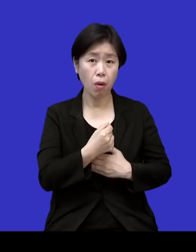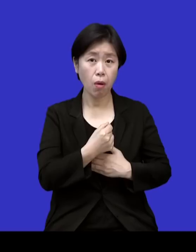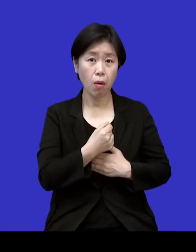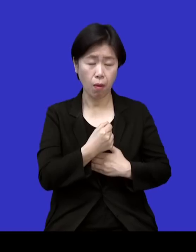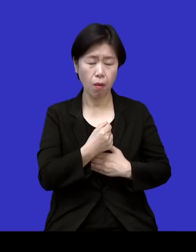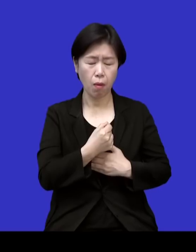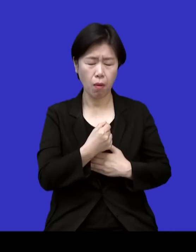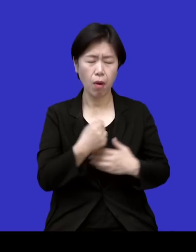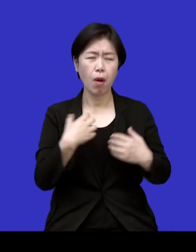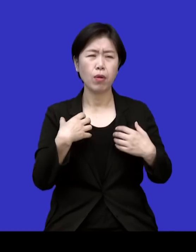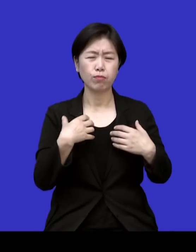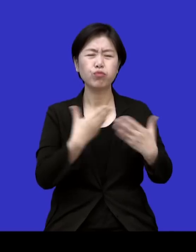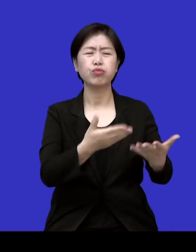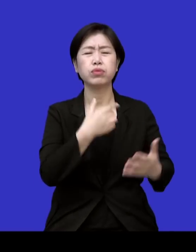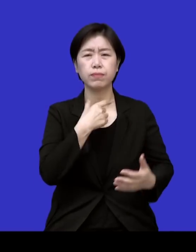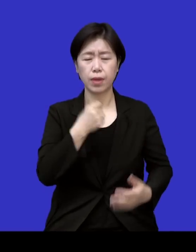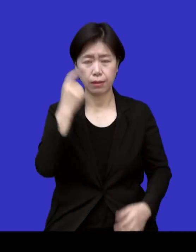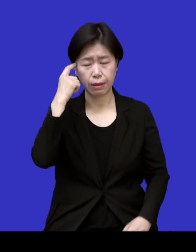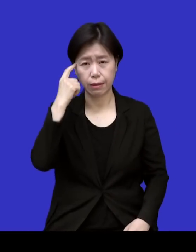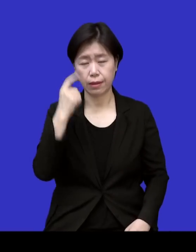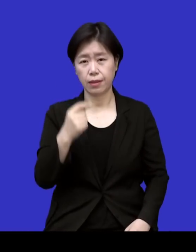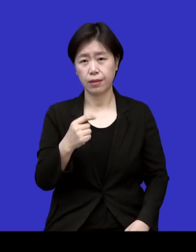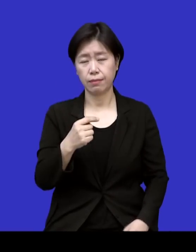들 정도였거든요. 예. 그래서